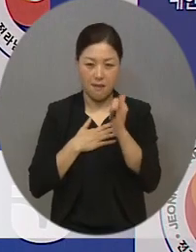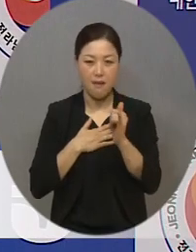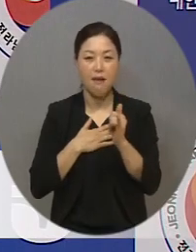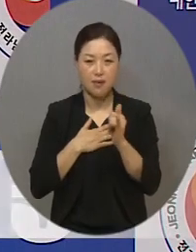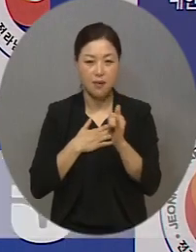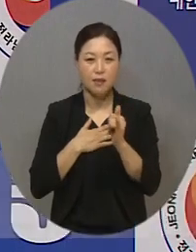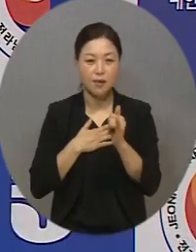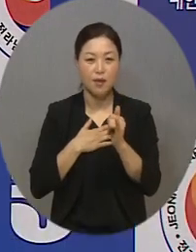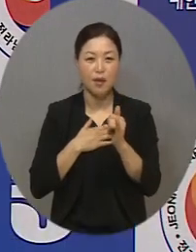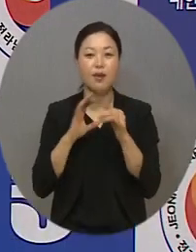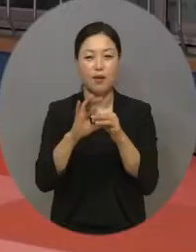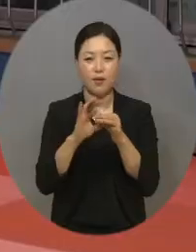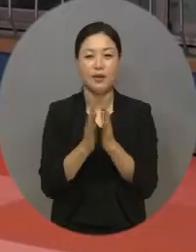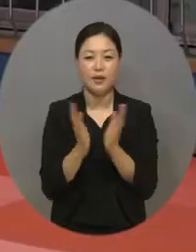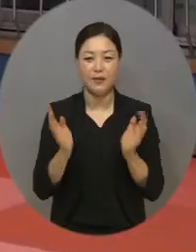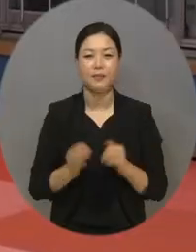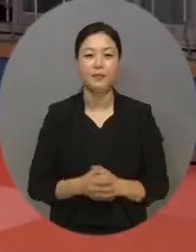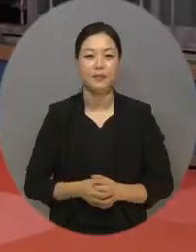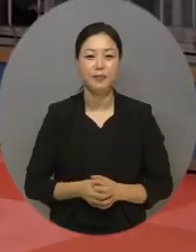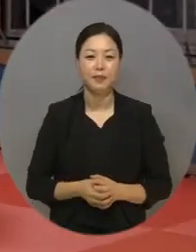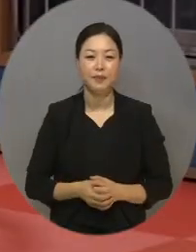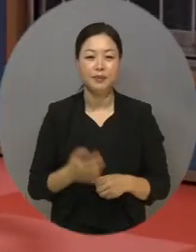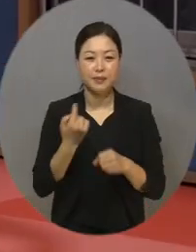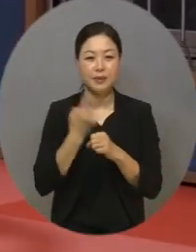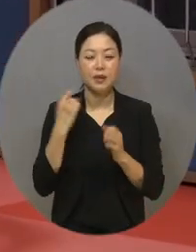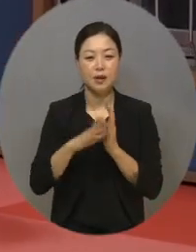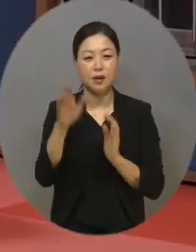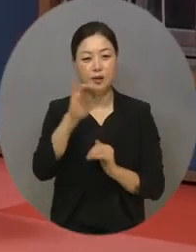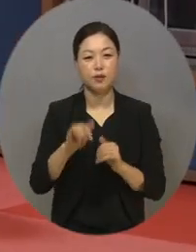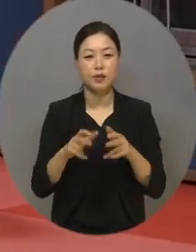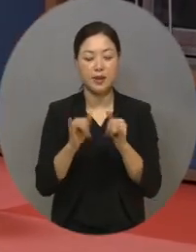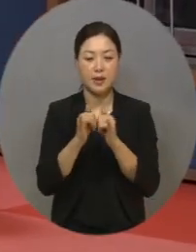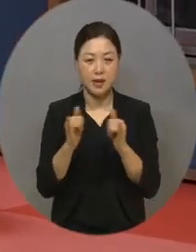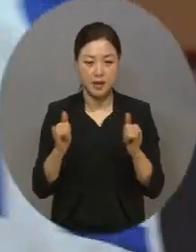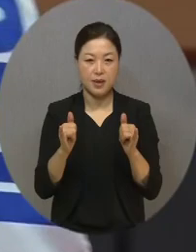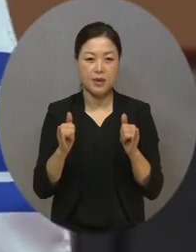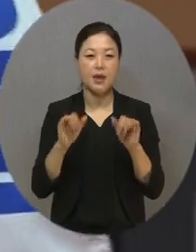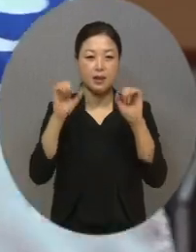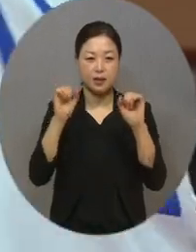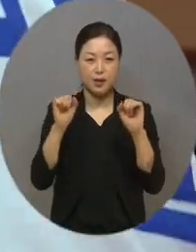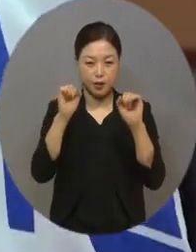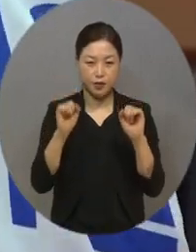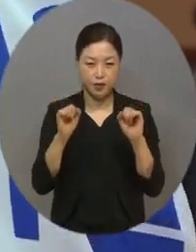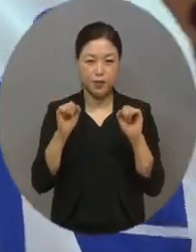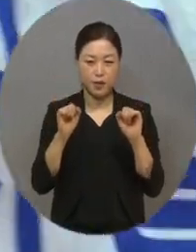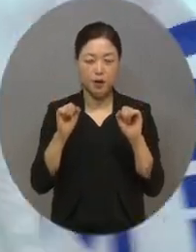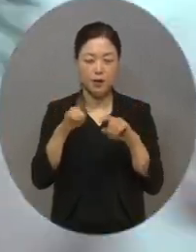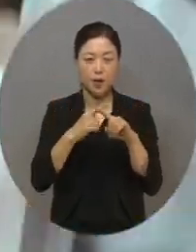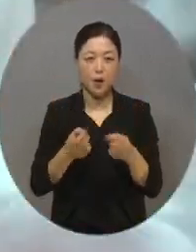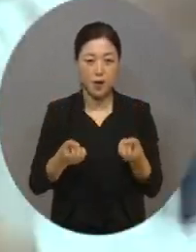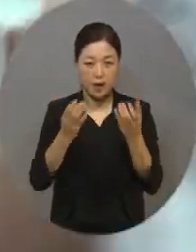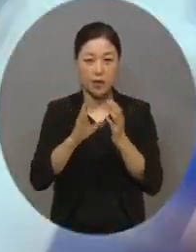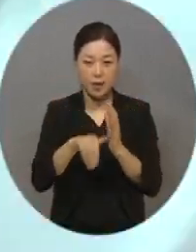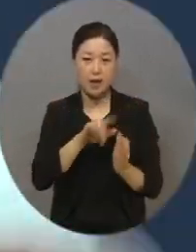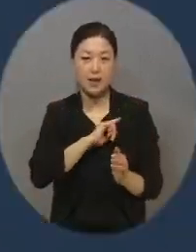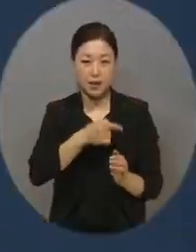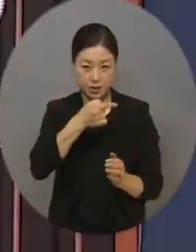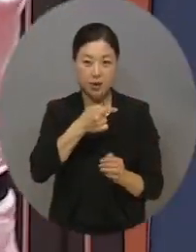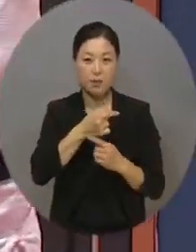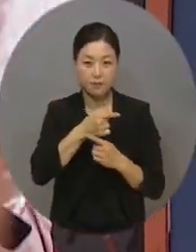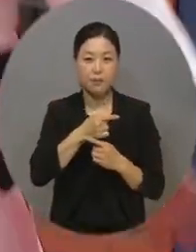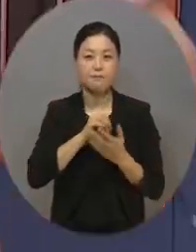드려서 이제 하게 됐습니다. 지난해 전국 장애인 체전에서도 1위를 차지하며 화려하게 데뷔한 김동훈